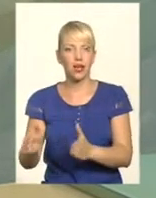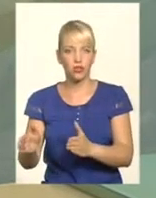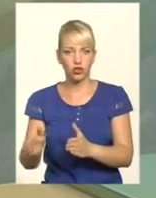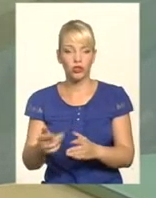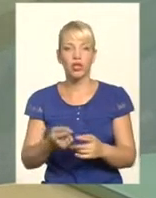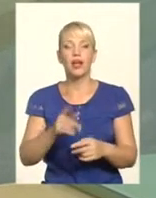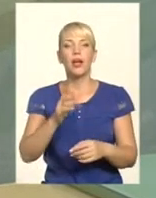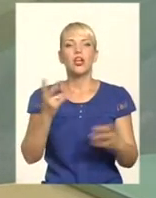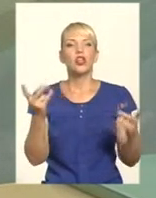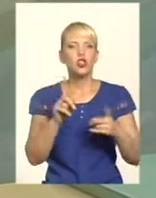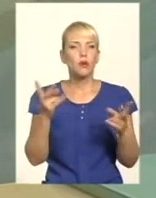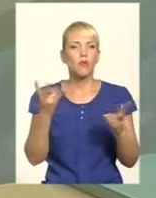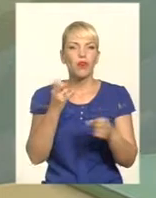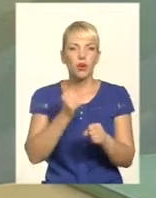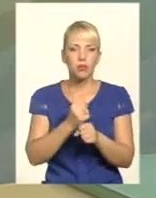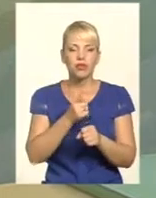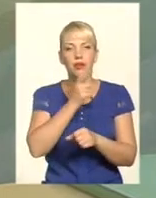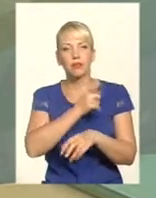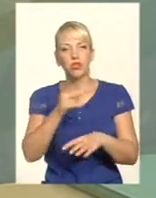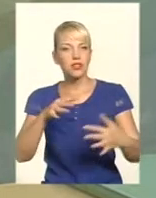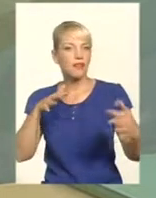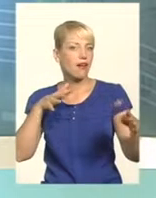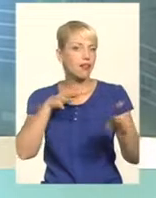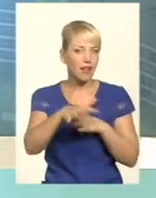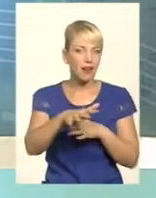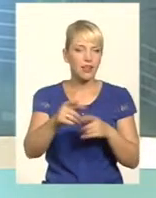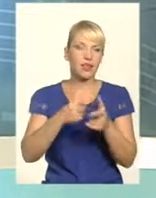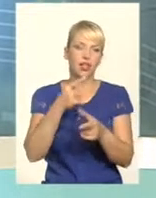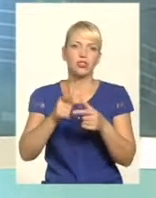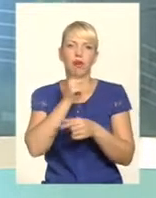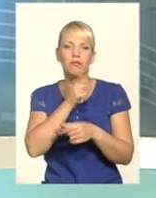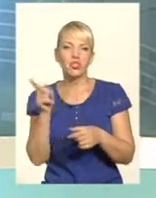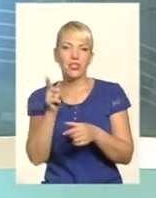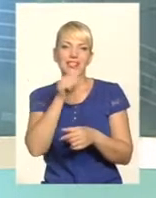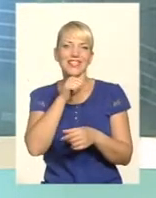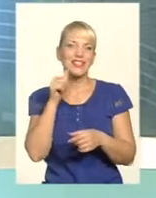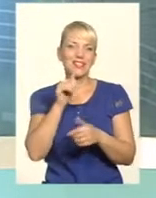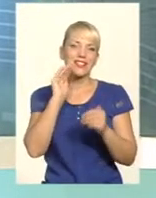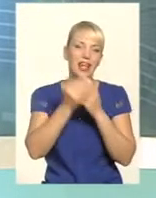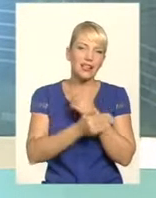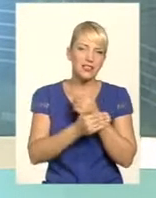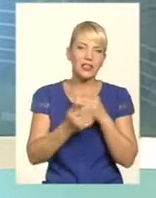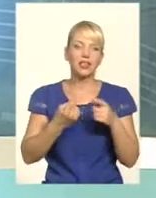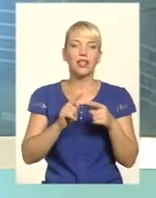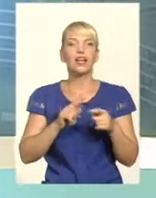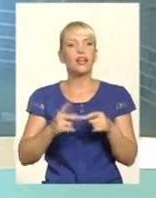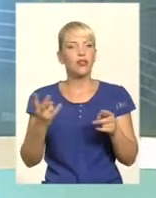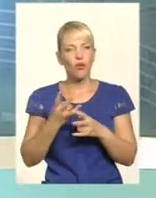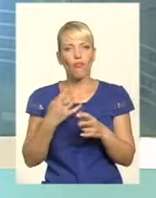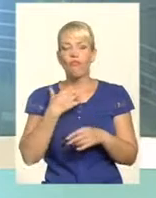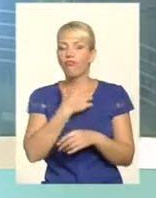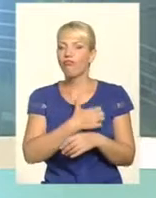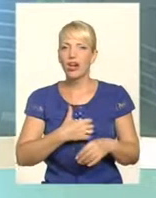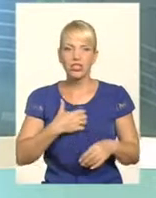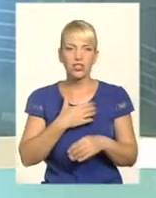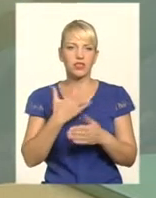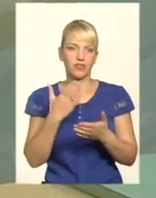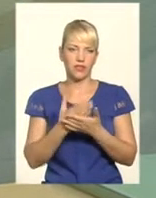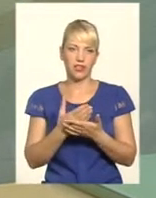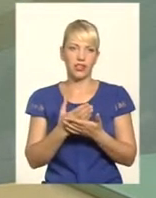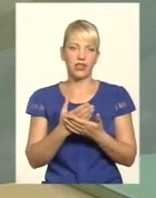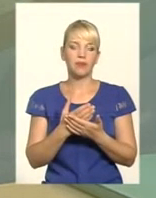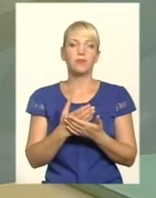час атаки, чи засідки, чи таке інше. Тому, звичайно, психологічна стійкість – це має дуже важливе значення. І тому я думаю, що